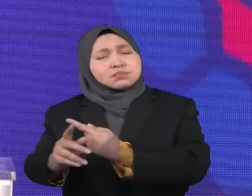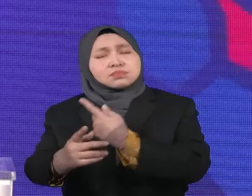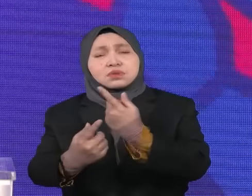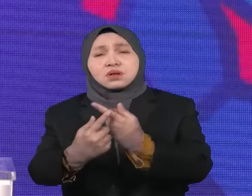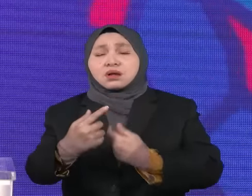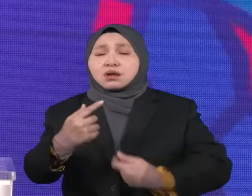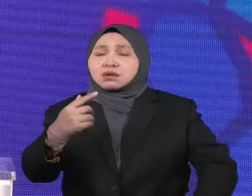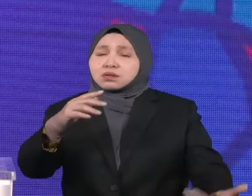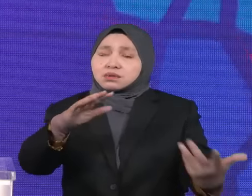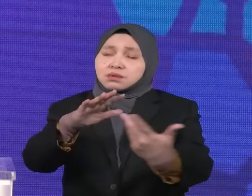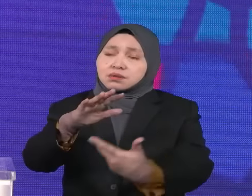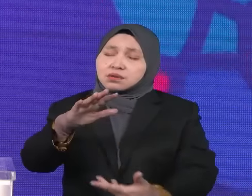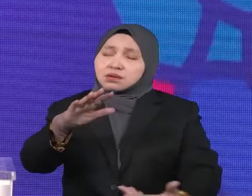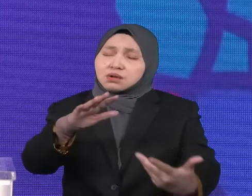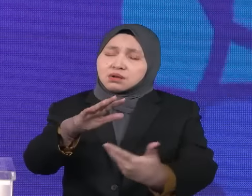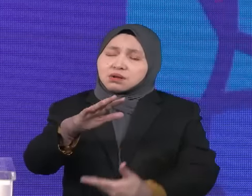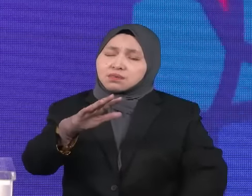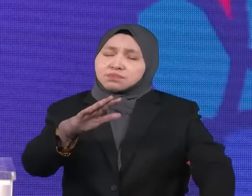عذاب